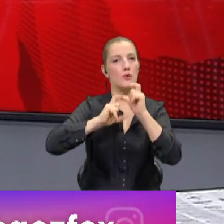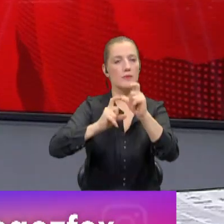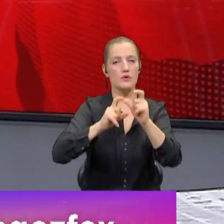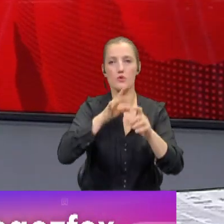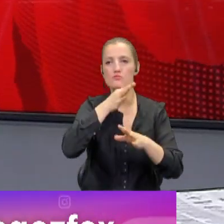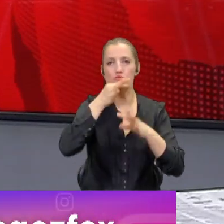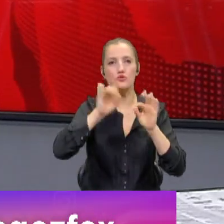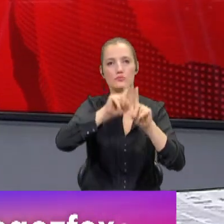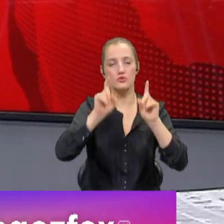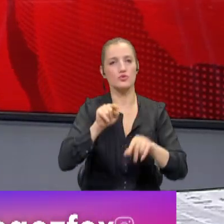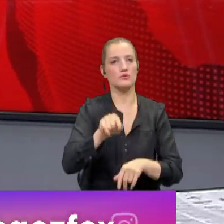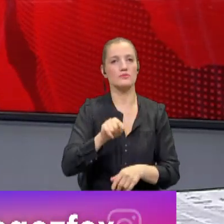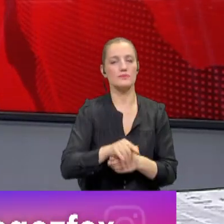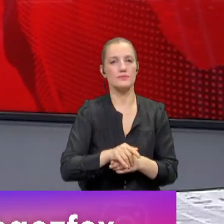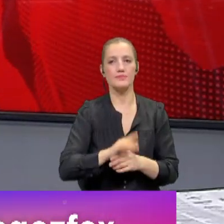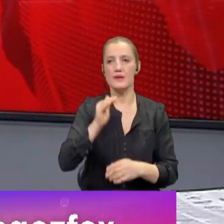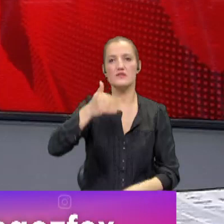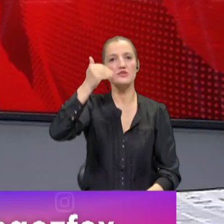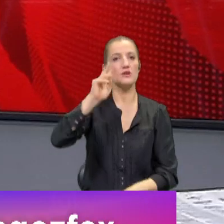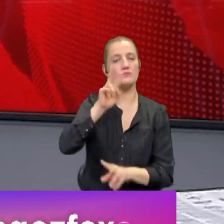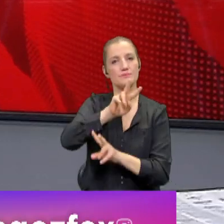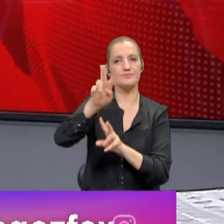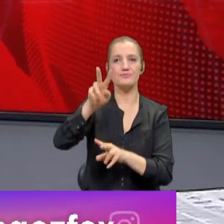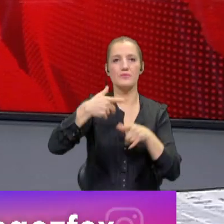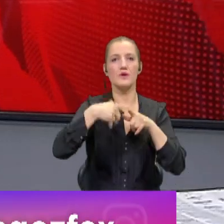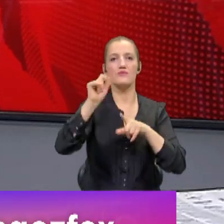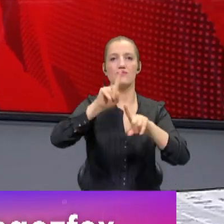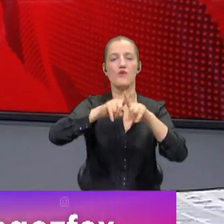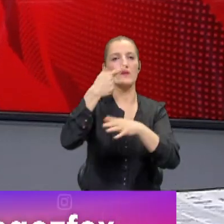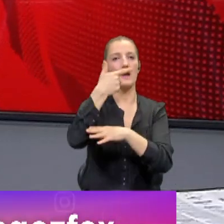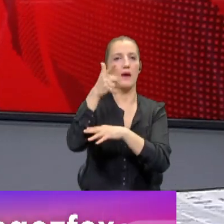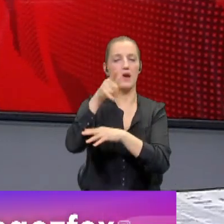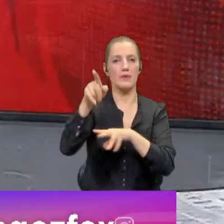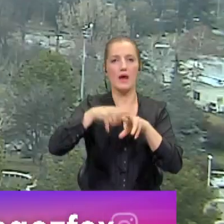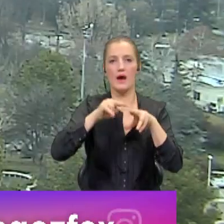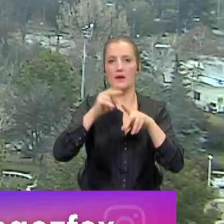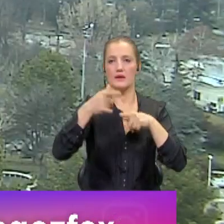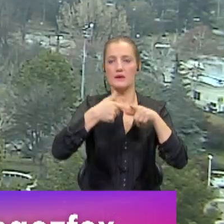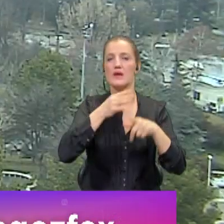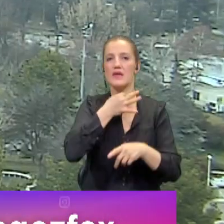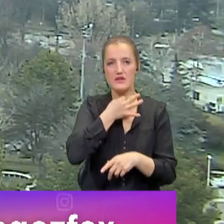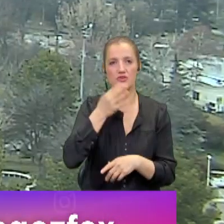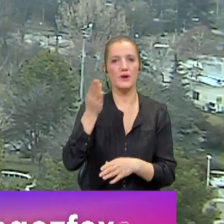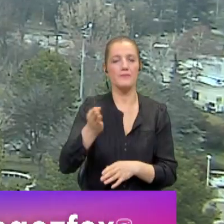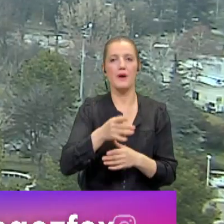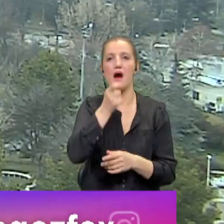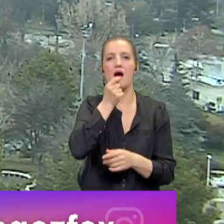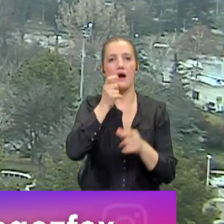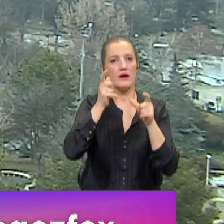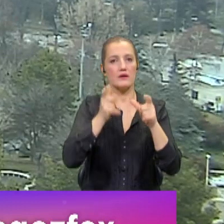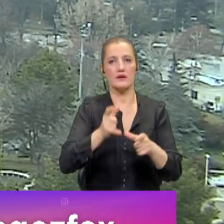mutlu musunuz şimdi hemen bir şey gösterelim Fox kameramanı Akif Balıkçıoğlu kesilen bir rica edeyim